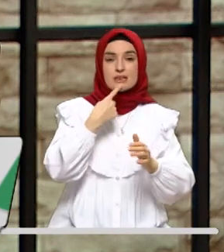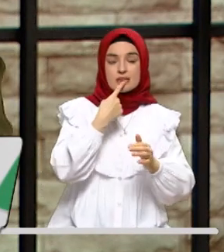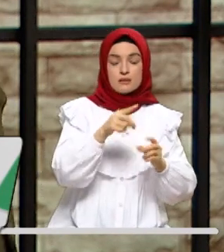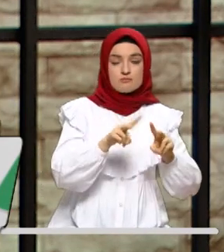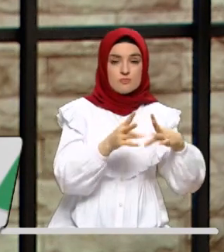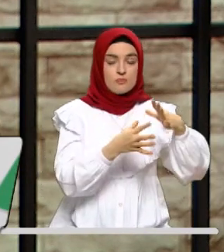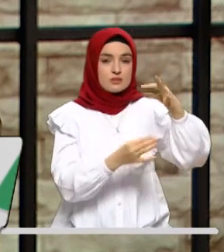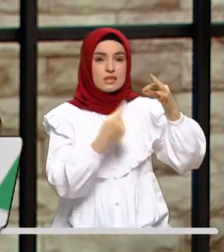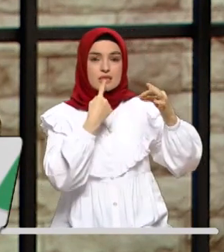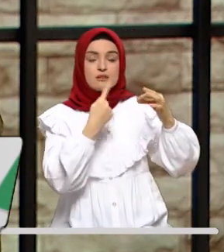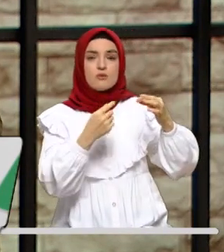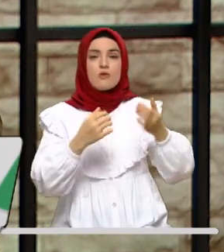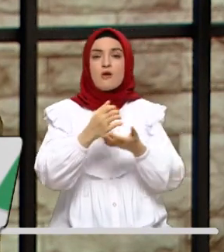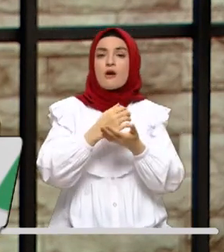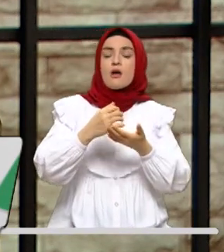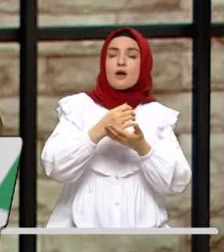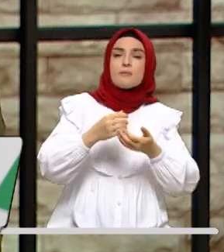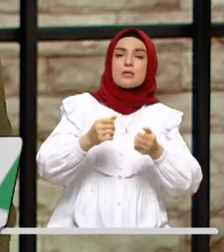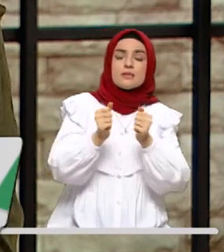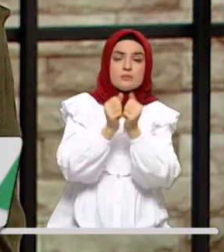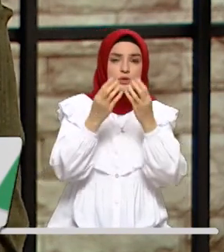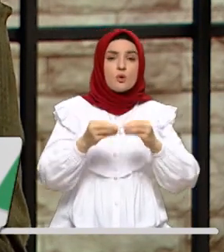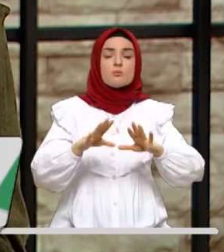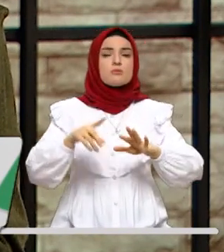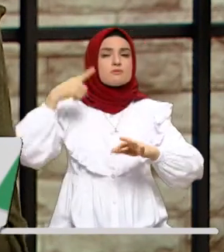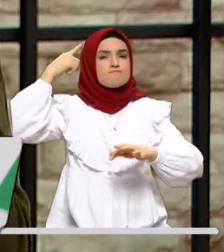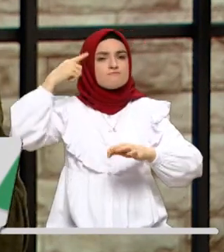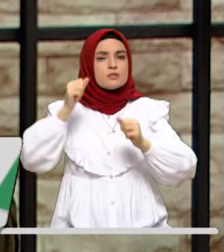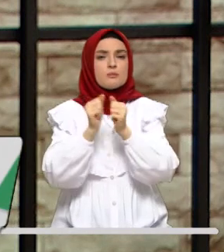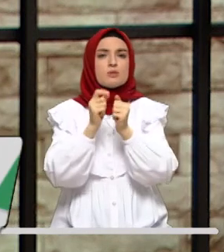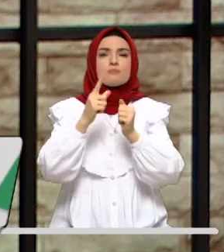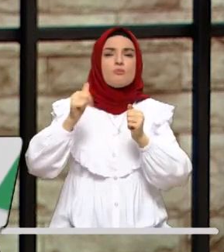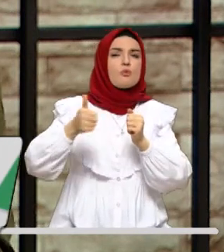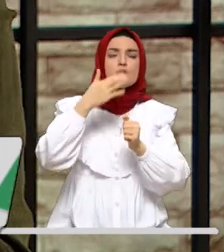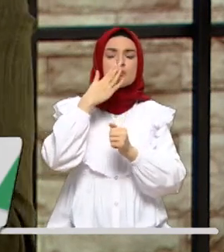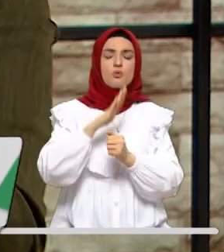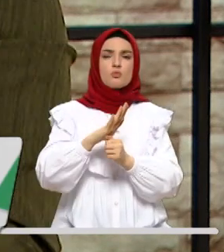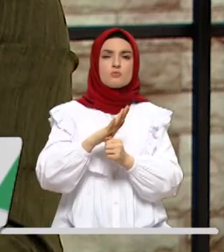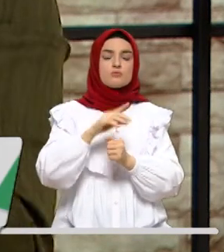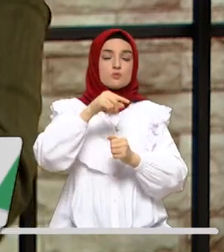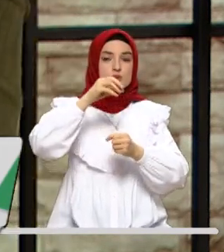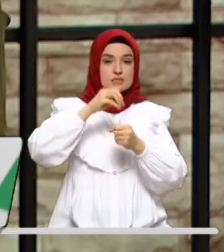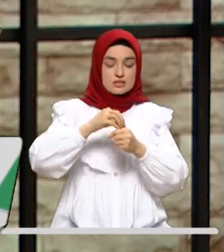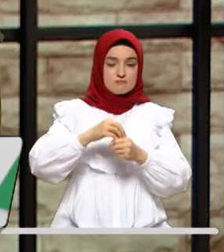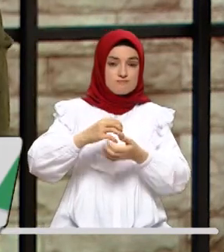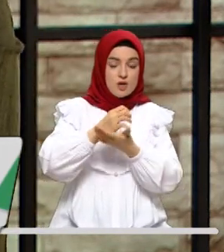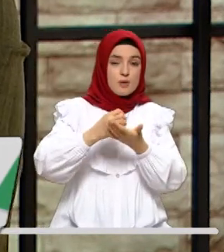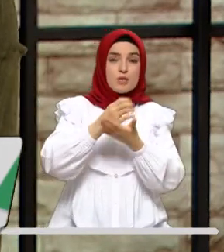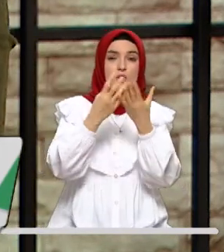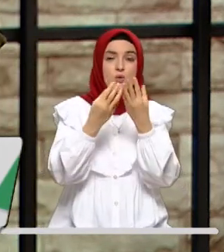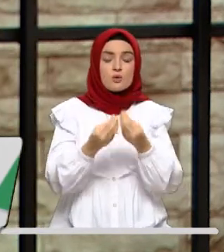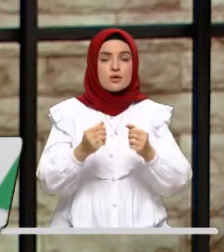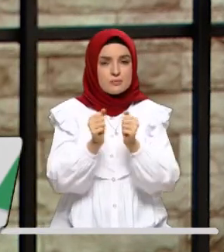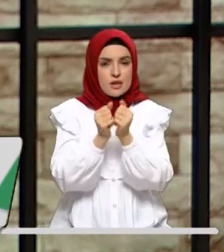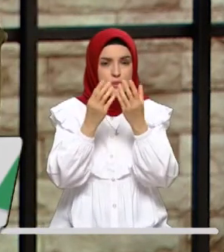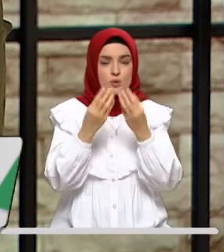ki, amelde birlik olmazsa fikirde birliğin bir önemi yoktur. Ondan dolayı ameli olarak bir ve